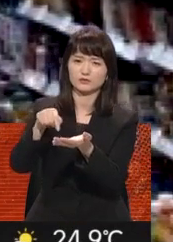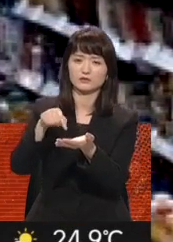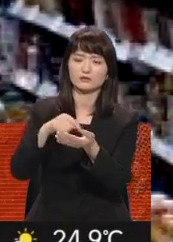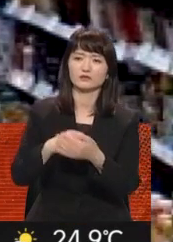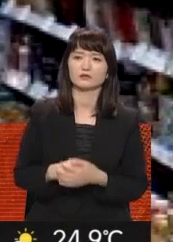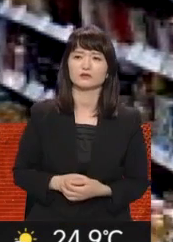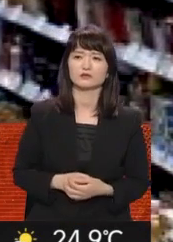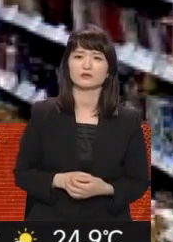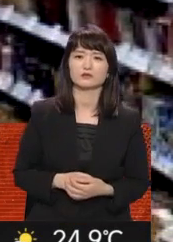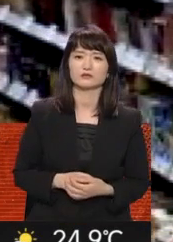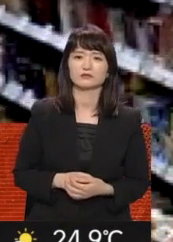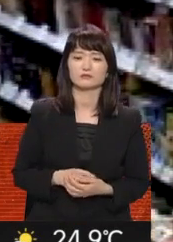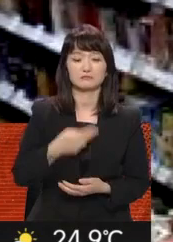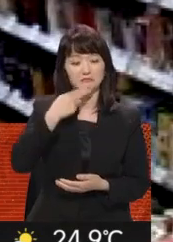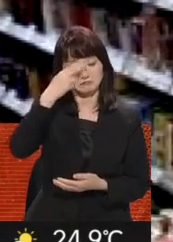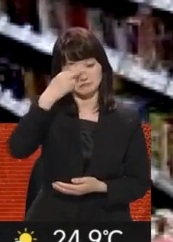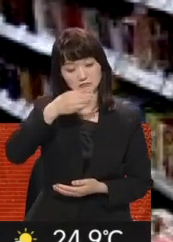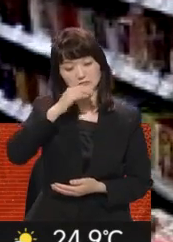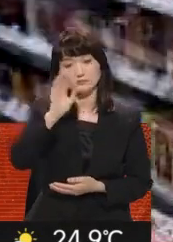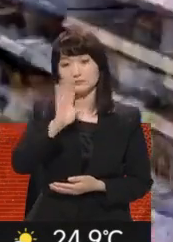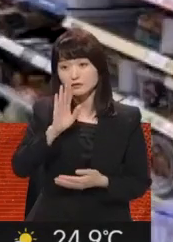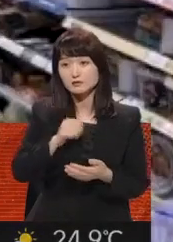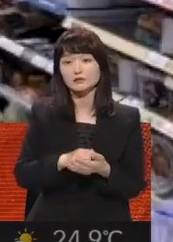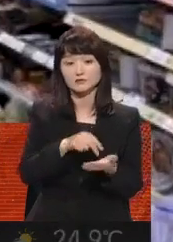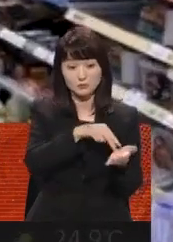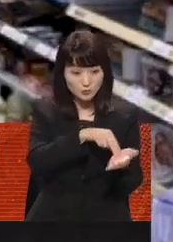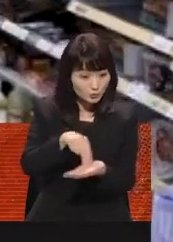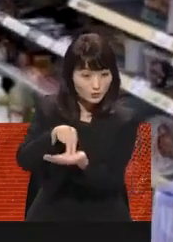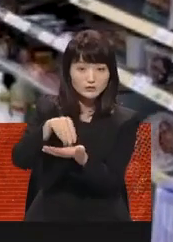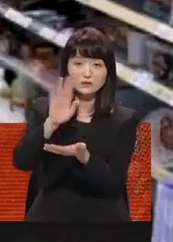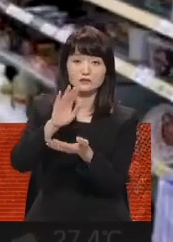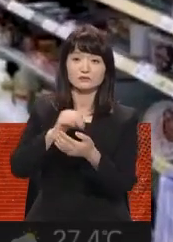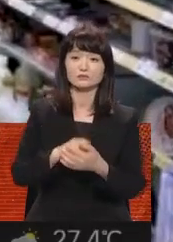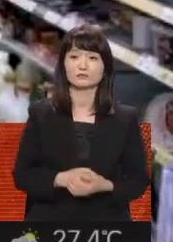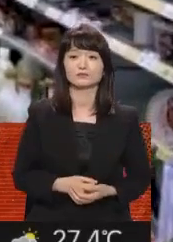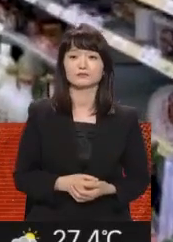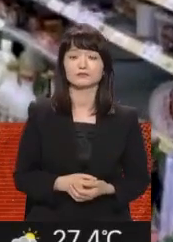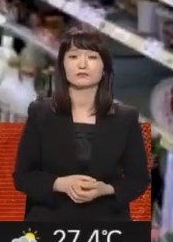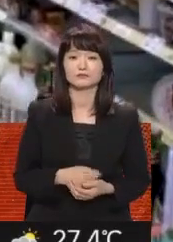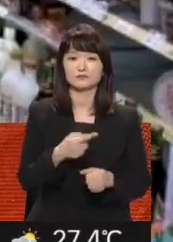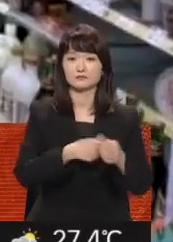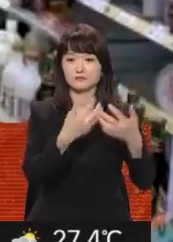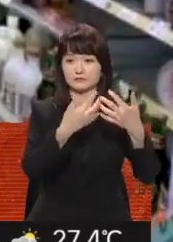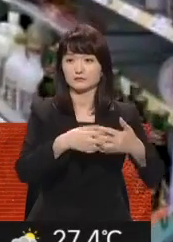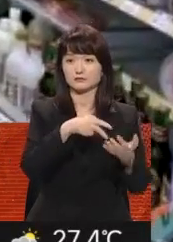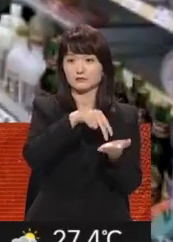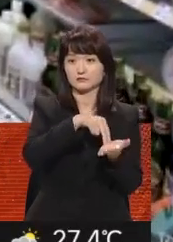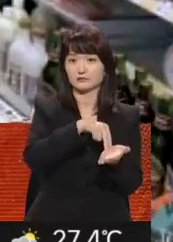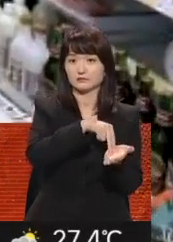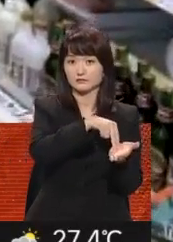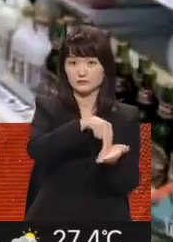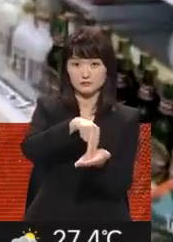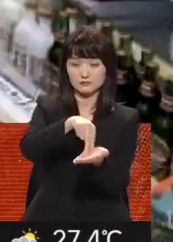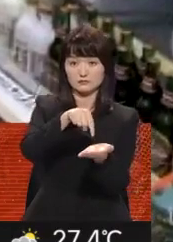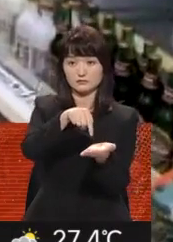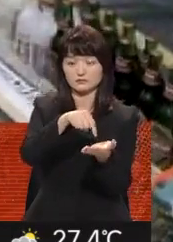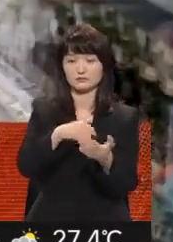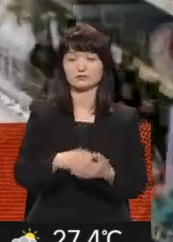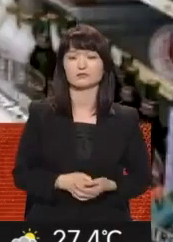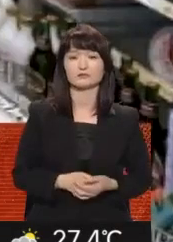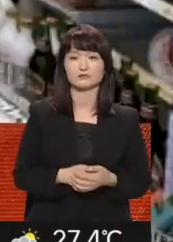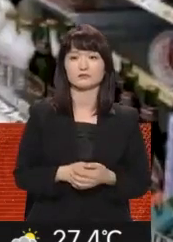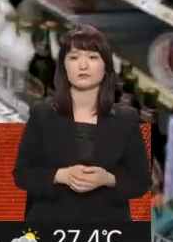또 멀쩡한 상황이라면 저 안에서 타지 않았겠죠 그렇죠 자 전동 킥보드 이거 지금 개인형